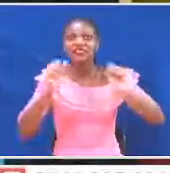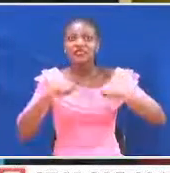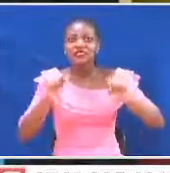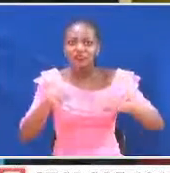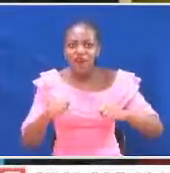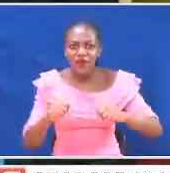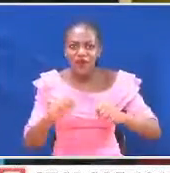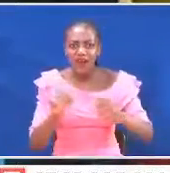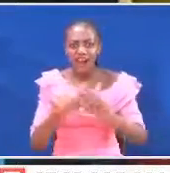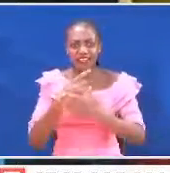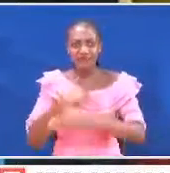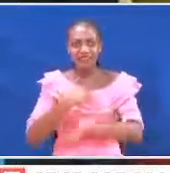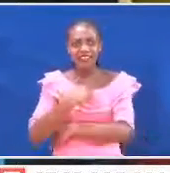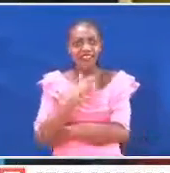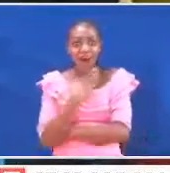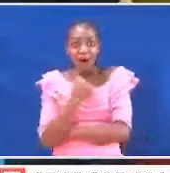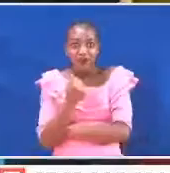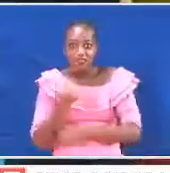inawezekana. Nataka